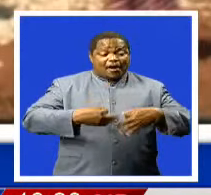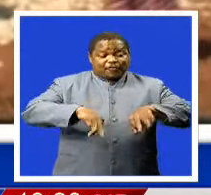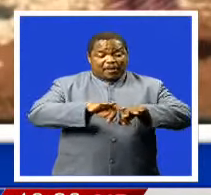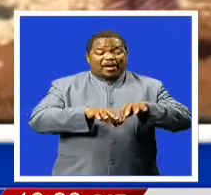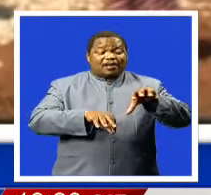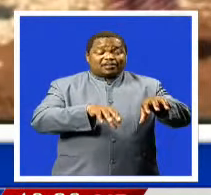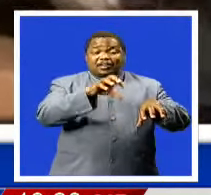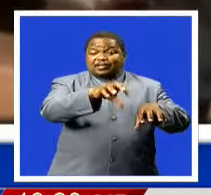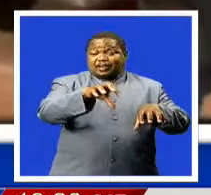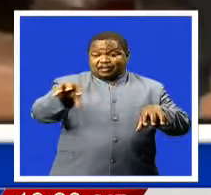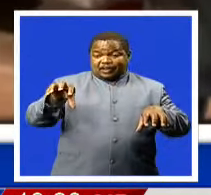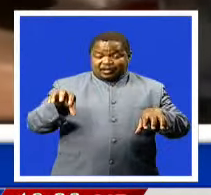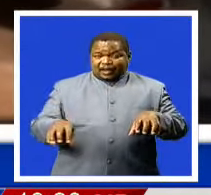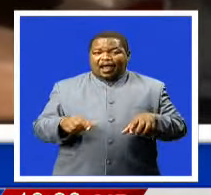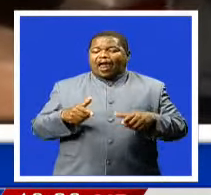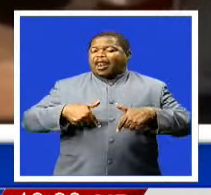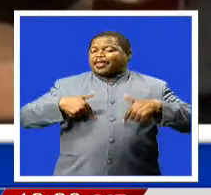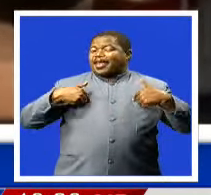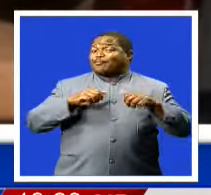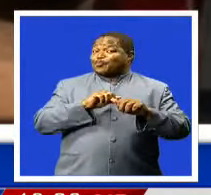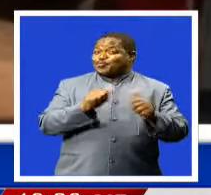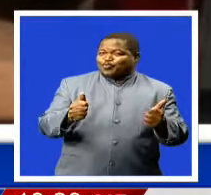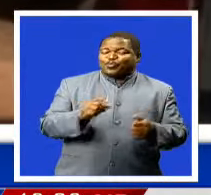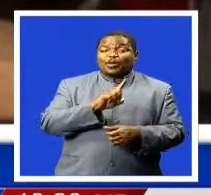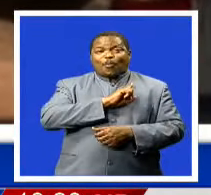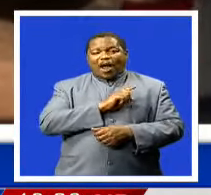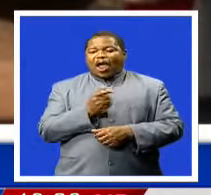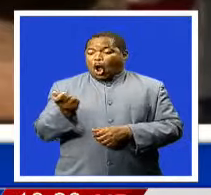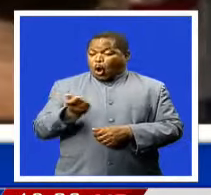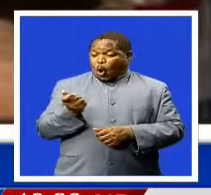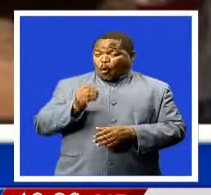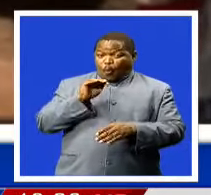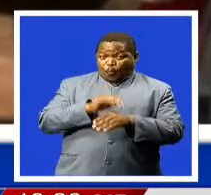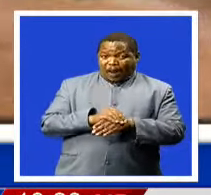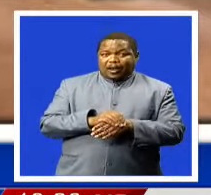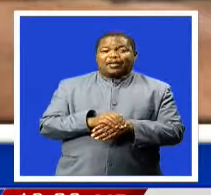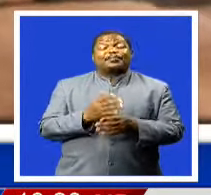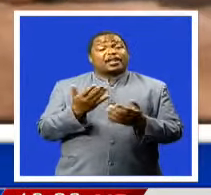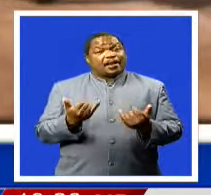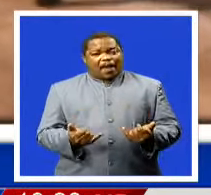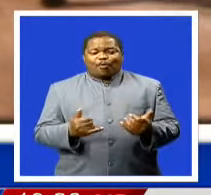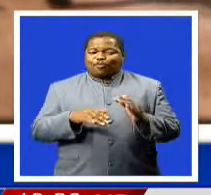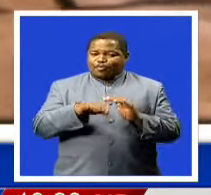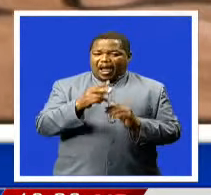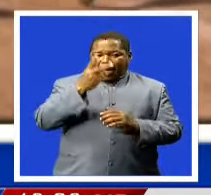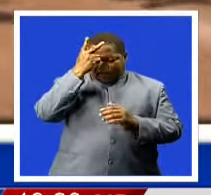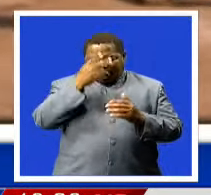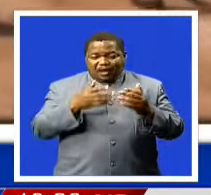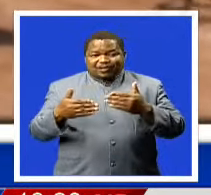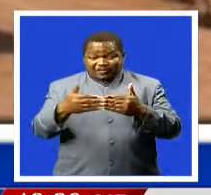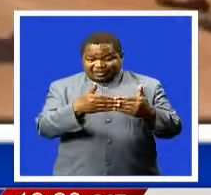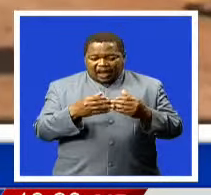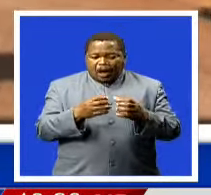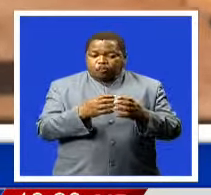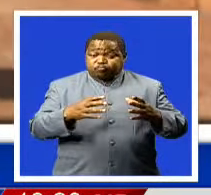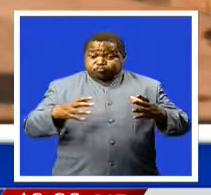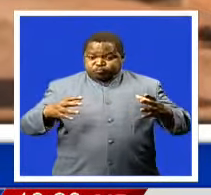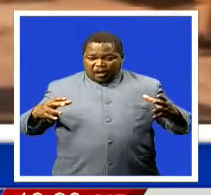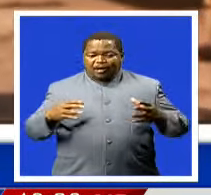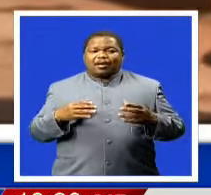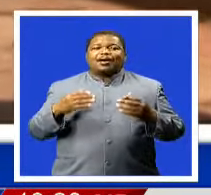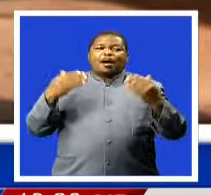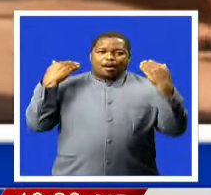manje ukuthi sale bakhicitela kuthengisa imvolo ecucudwela litiko letekulima. Etindzabeni kubika